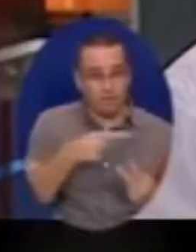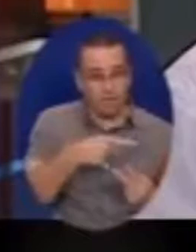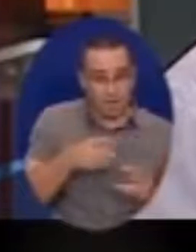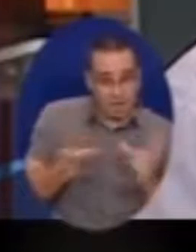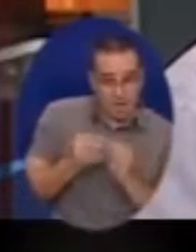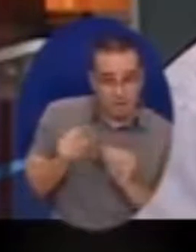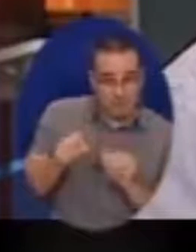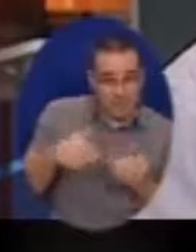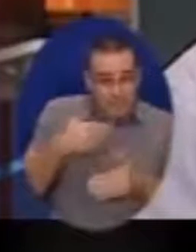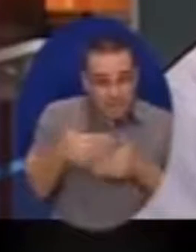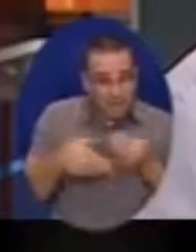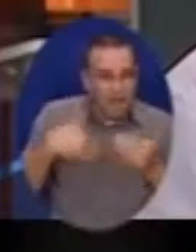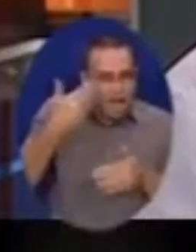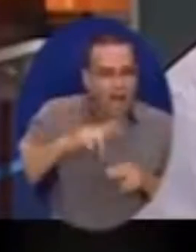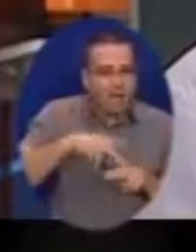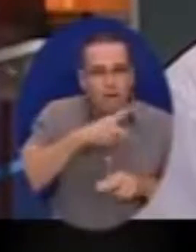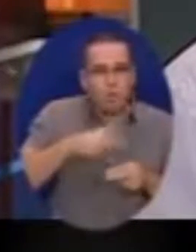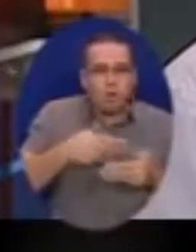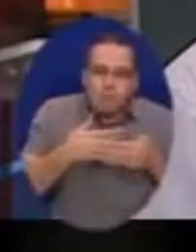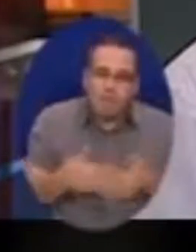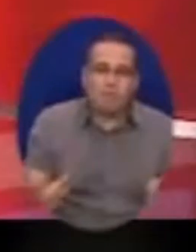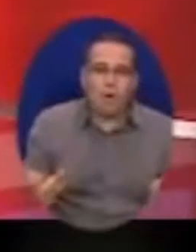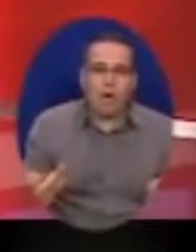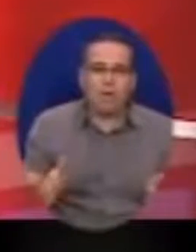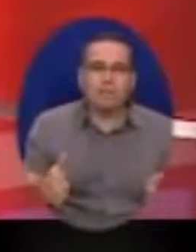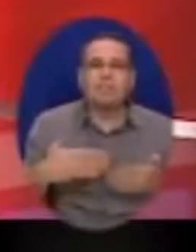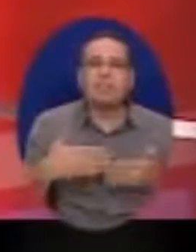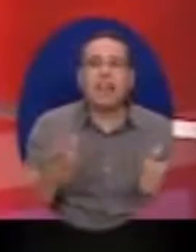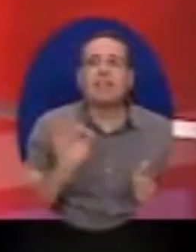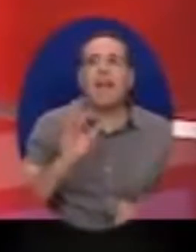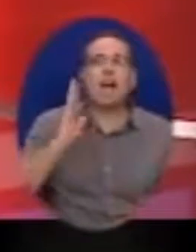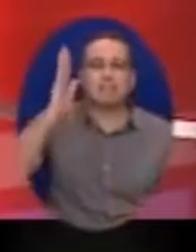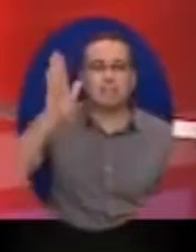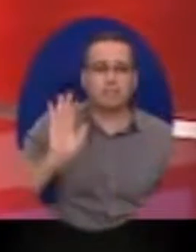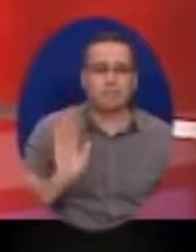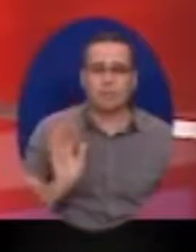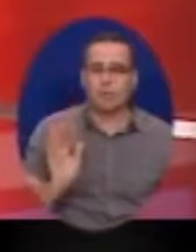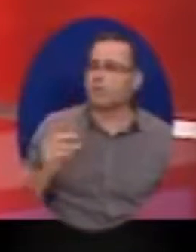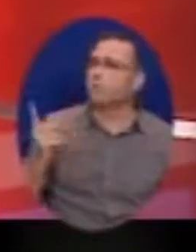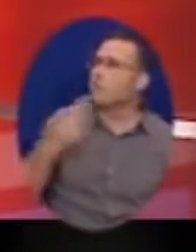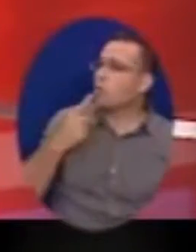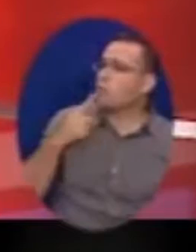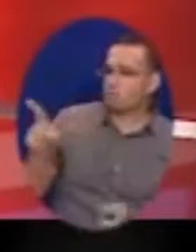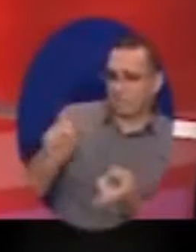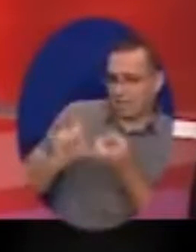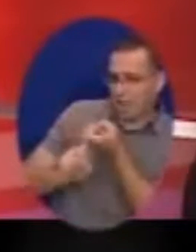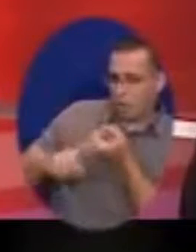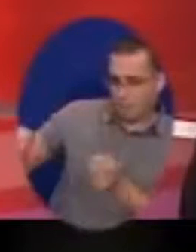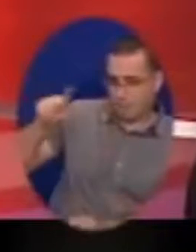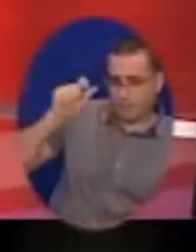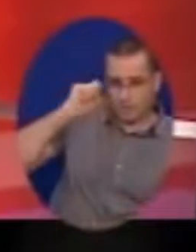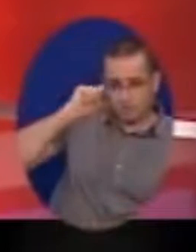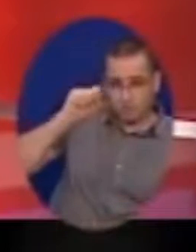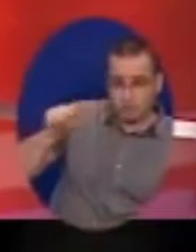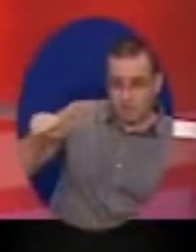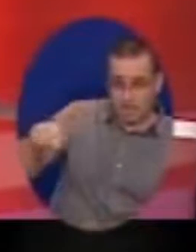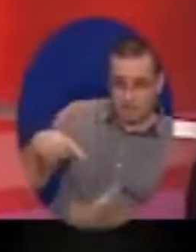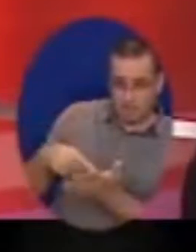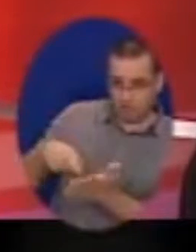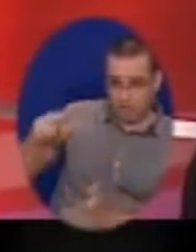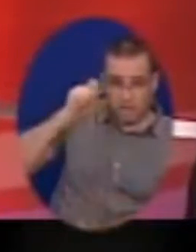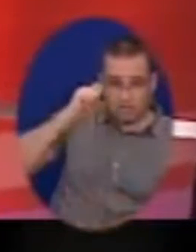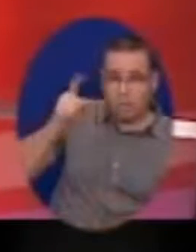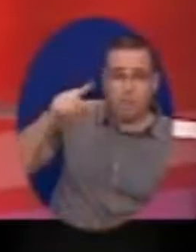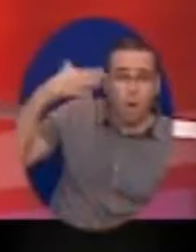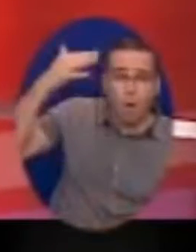חדשה לחיים, עתיד אחר לחיים. רגע, אבל מה שאתה אומר זה כאילו זה תלוי בנשים? זה הנשים שלא צועדות קדימה, שלא